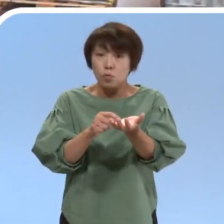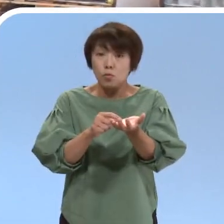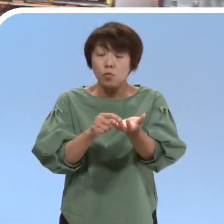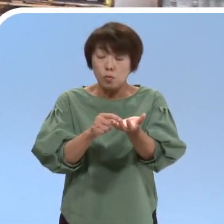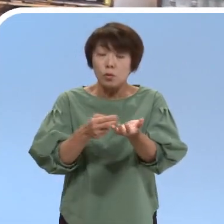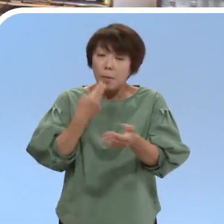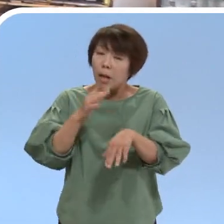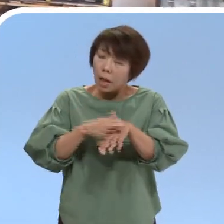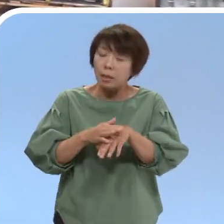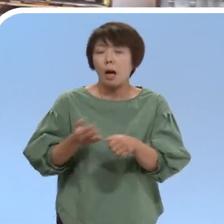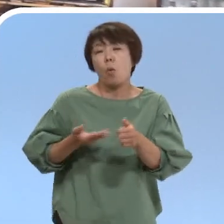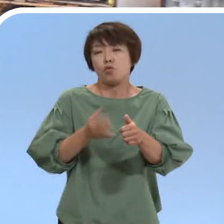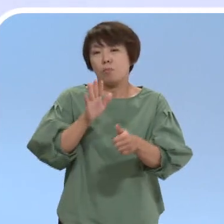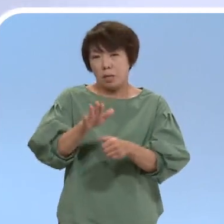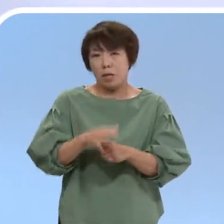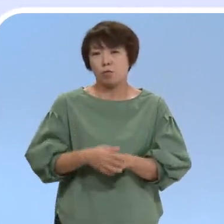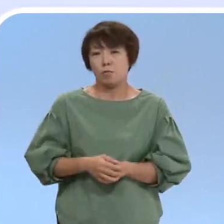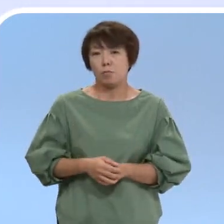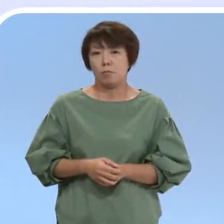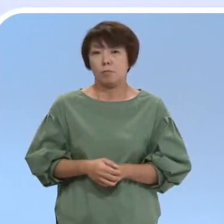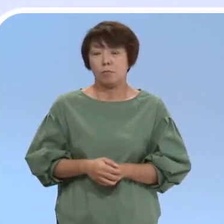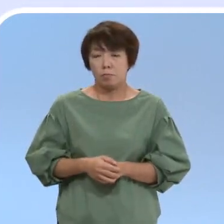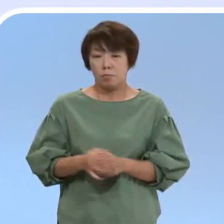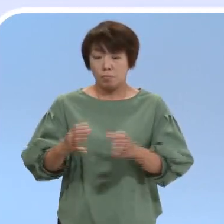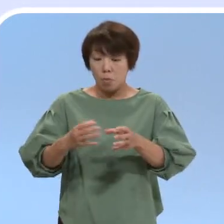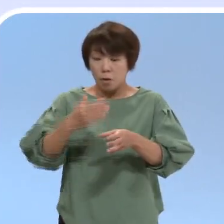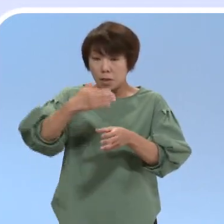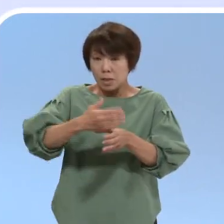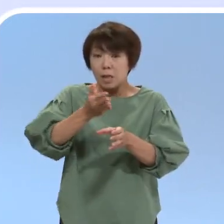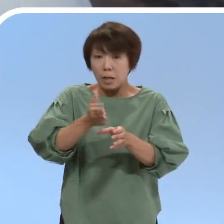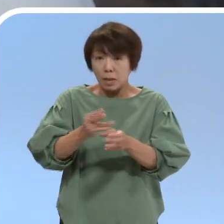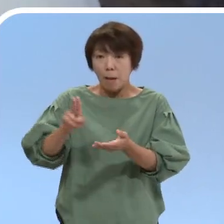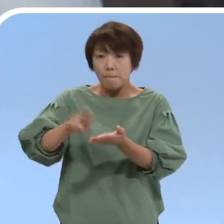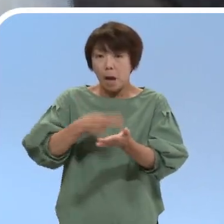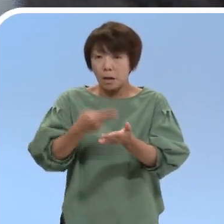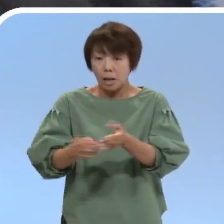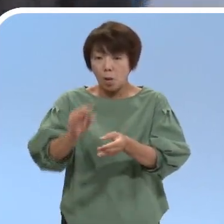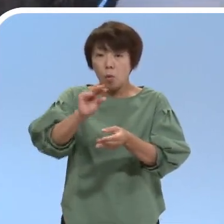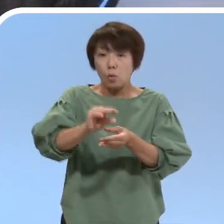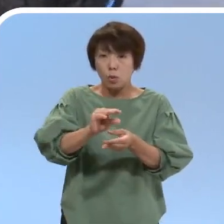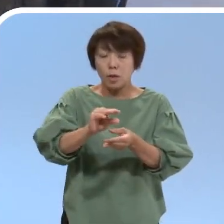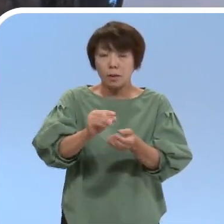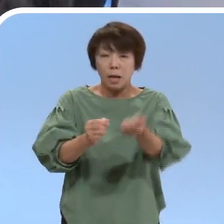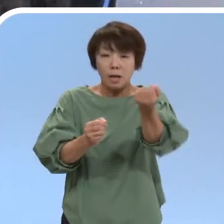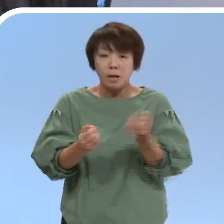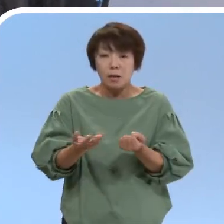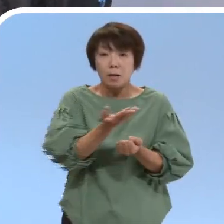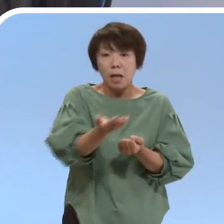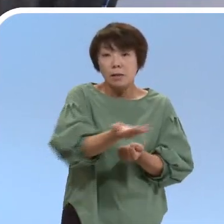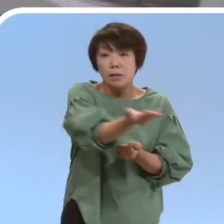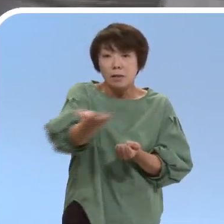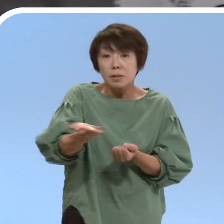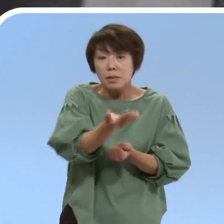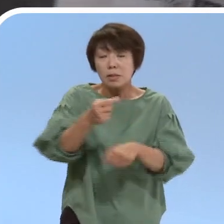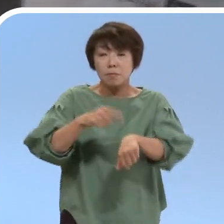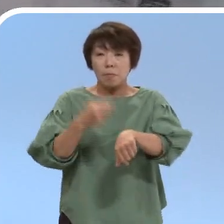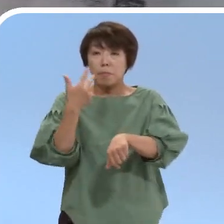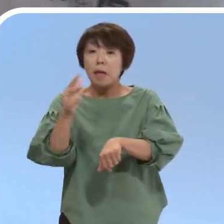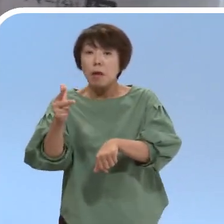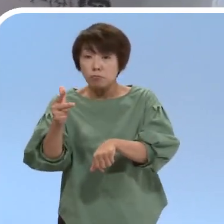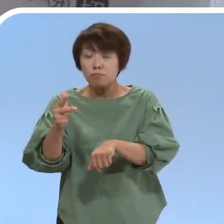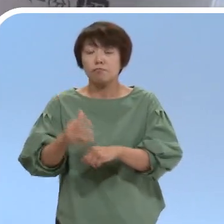やっぱおすすめしてます。 切り込みを入れ、バターを乗せてレンジでおよそ7分加